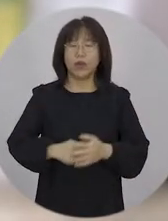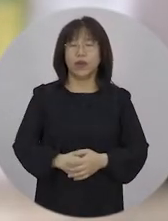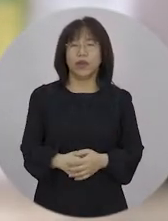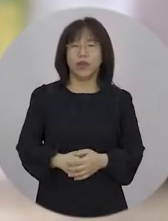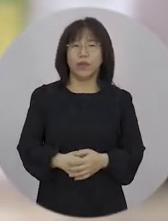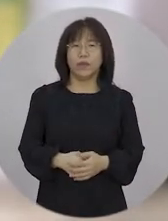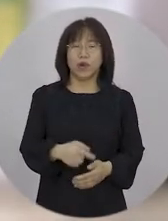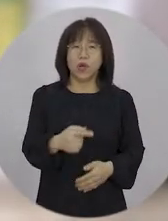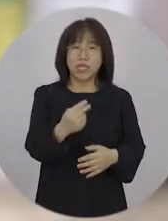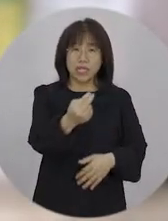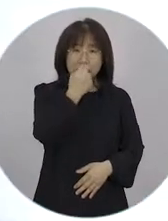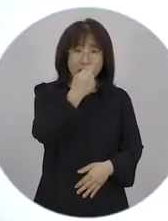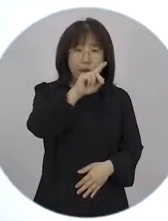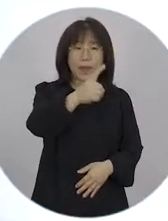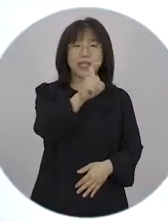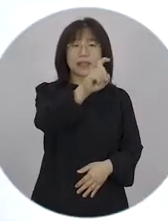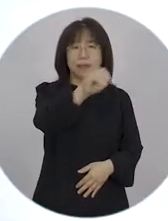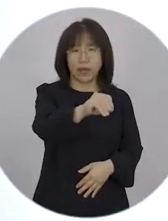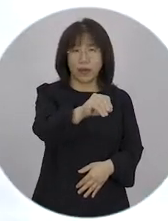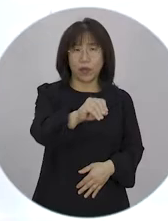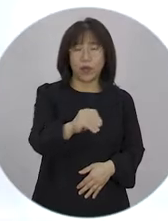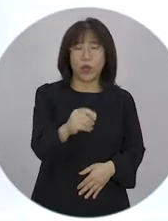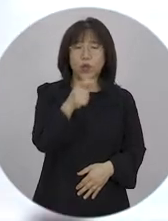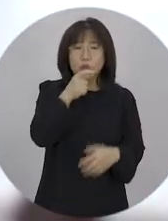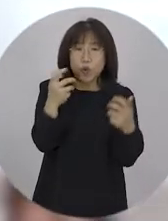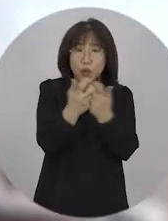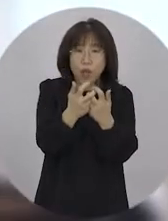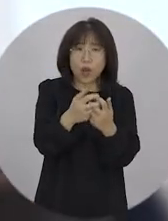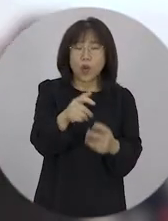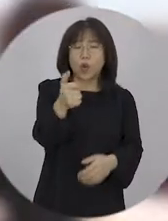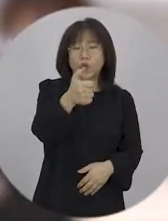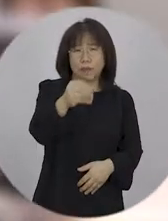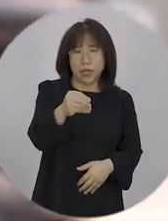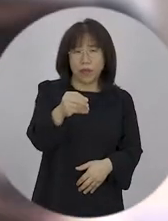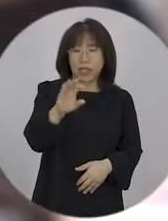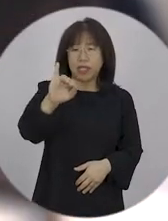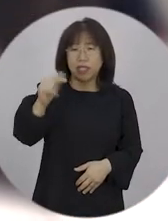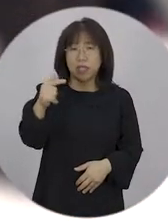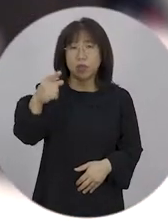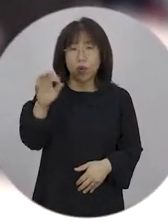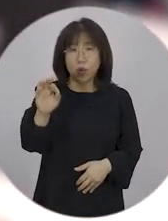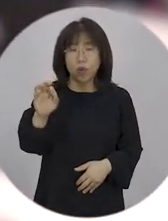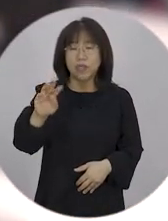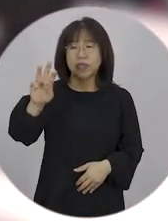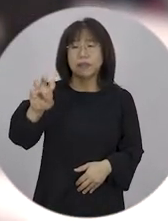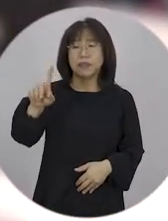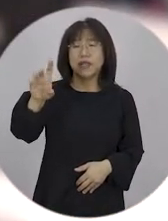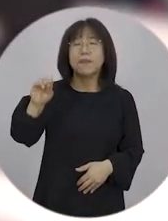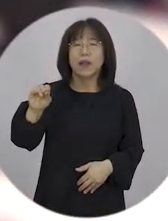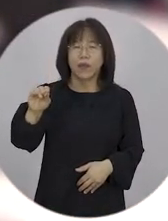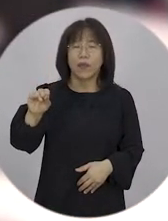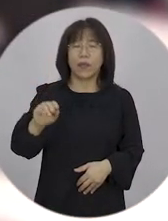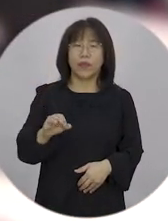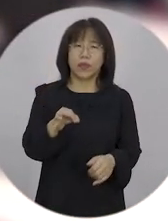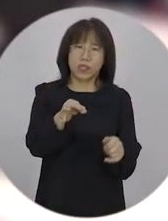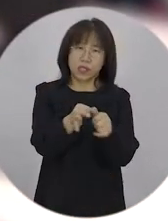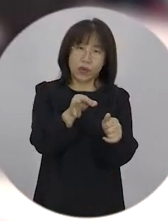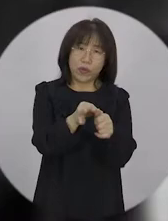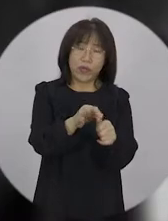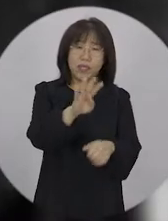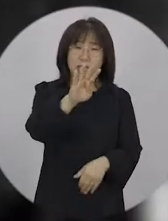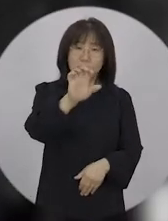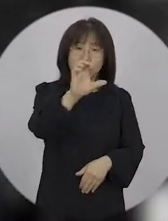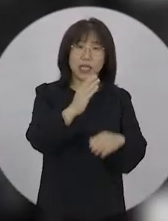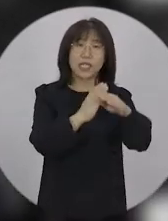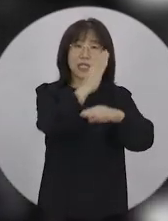신 선배와 최대 110만 원 이며 동결 비아 최대 50만원 인공 수정은 최대 31만 원 입니다 만